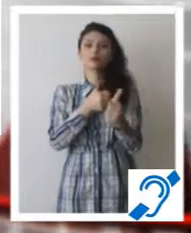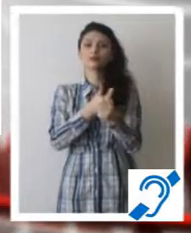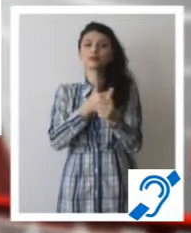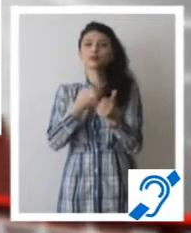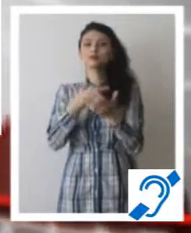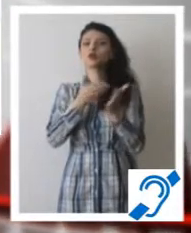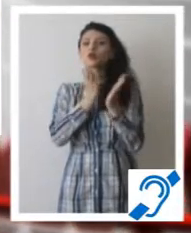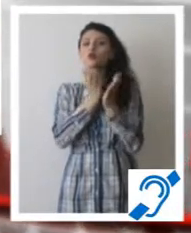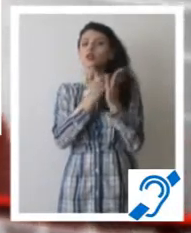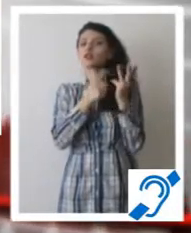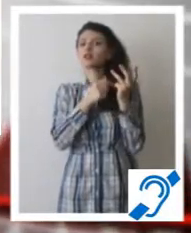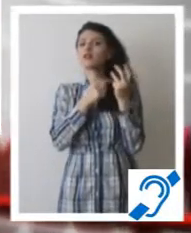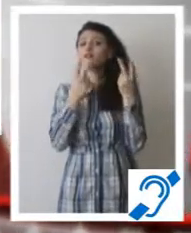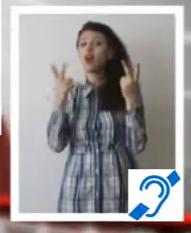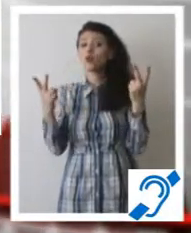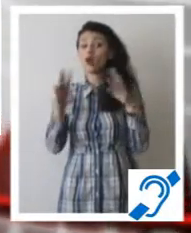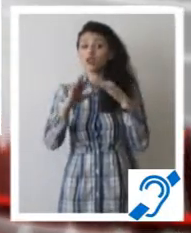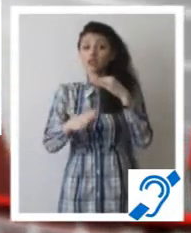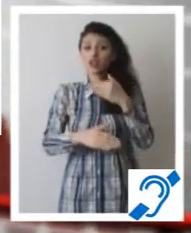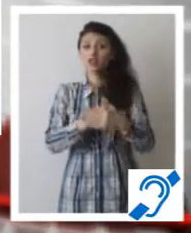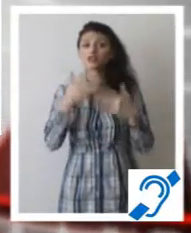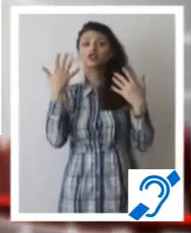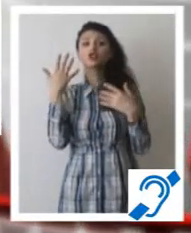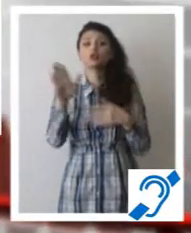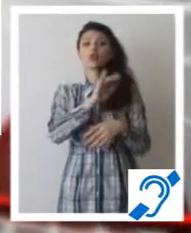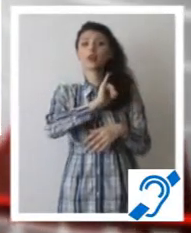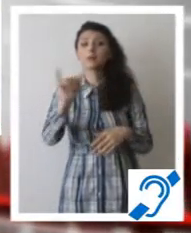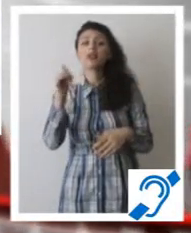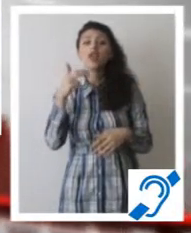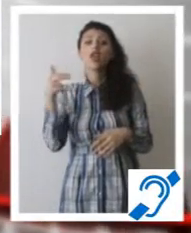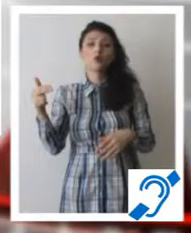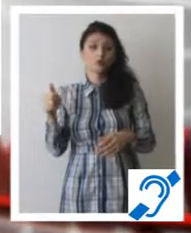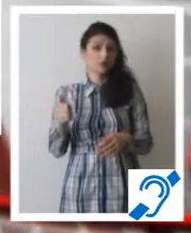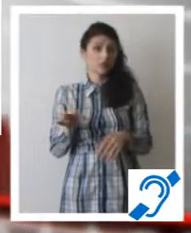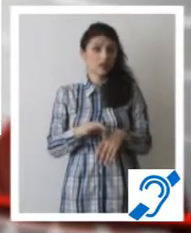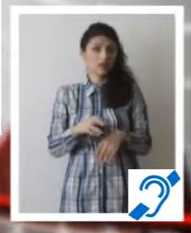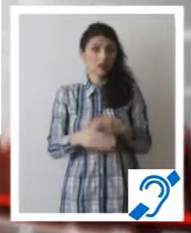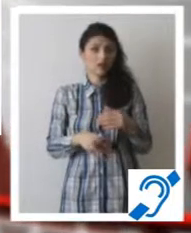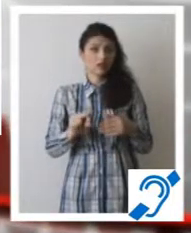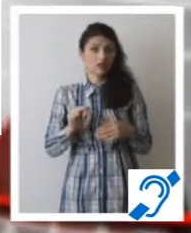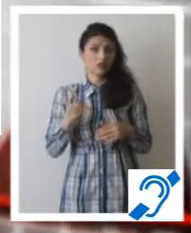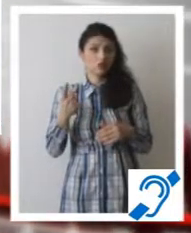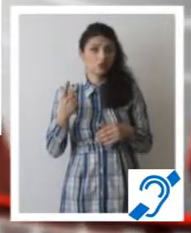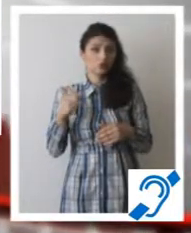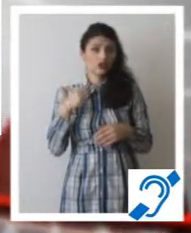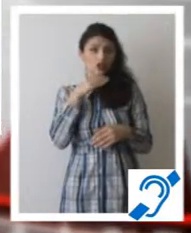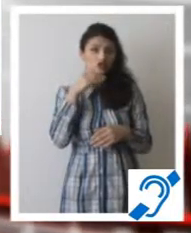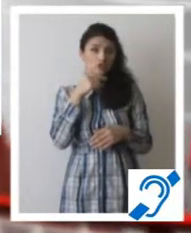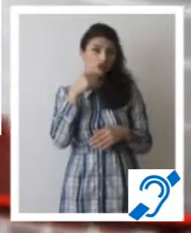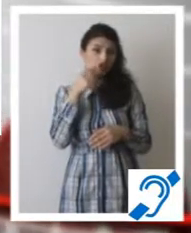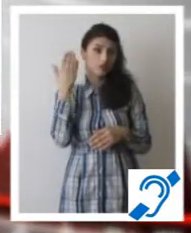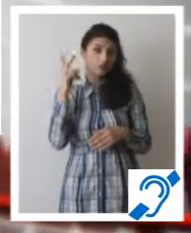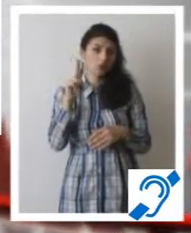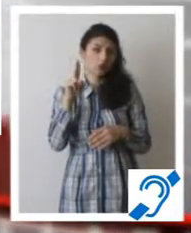în cazurile în care prejudiciul estimat depășește suma de 500.000 de euro nesoluționate la data de 31 decembrie 2015.